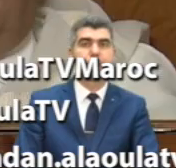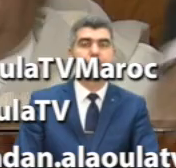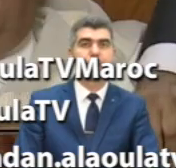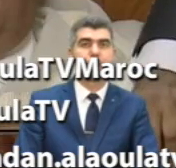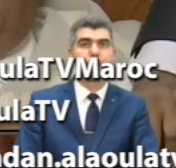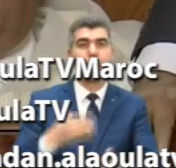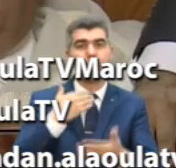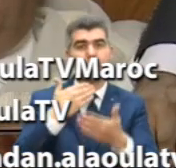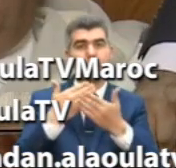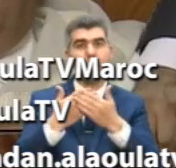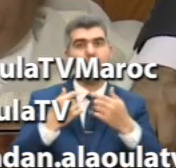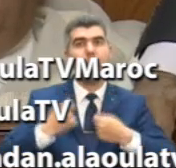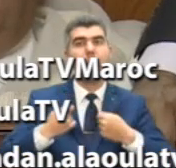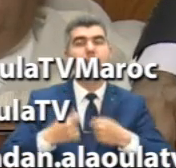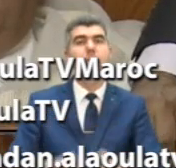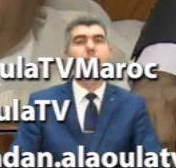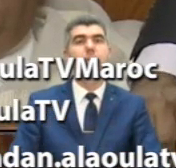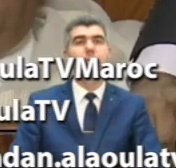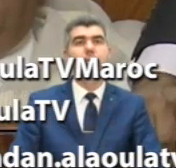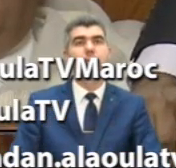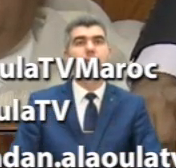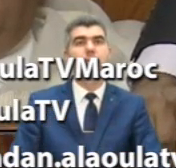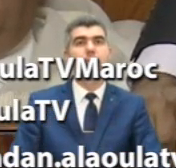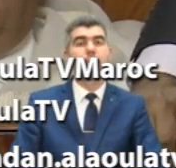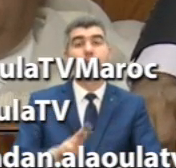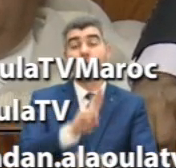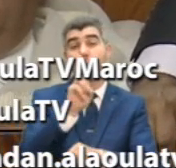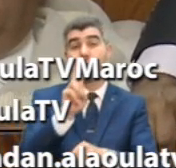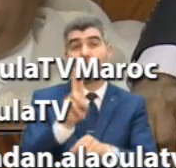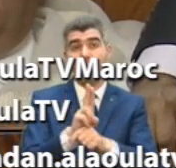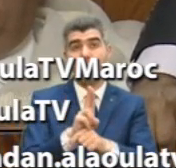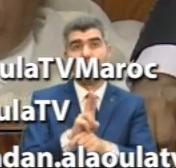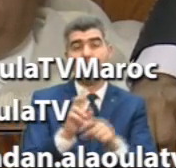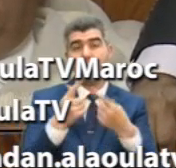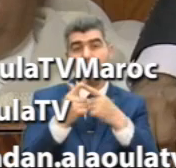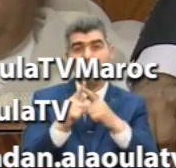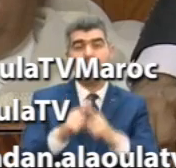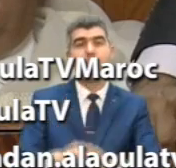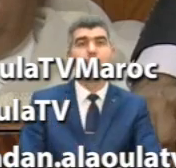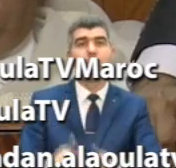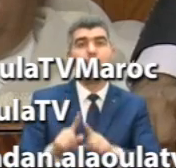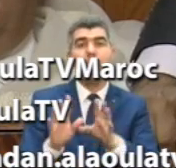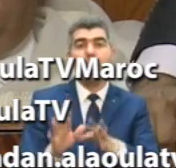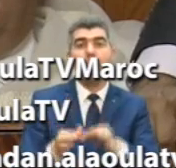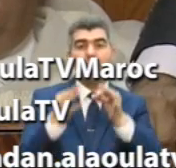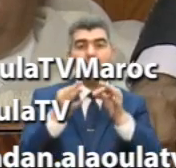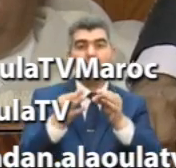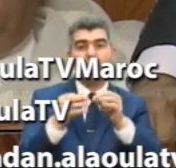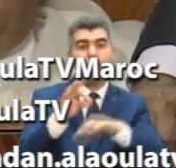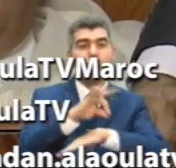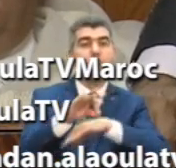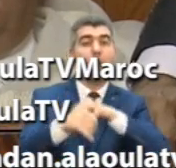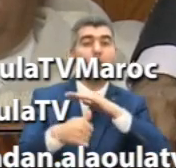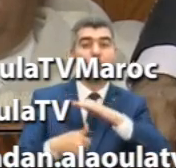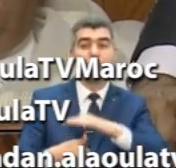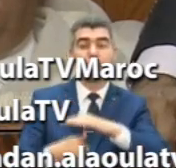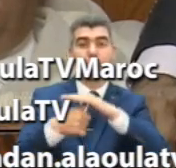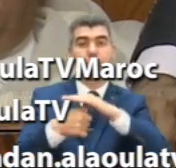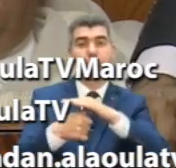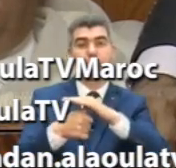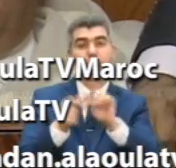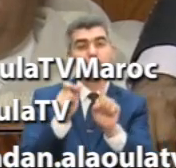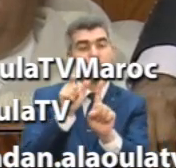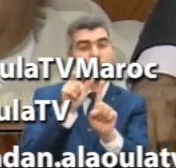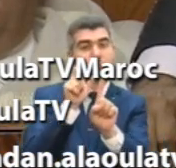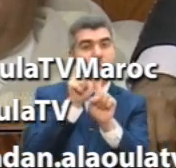السيدة الرئيسة، السيد الوزير المحترم، نسائلكم عن تقييمكم لمنظومة التعيين في المناصب ديال المسؤولية